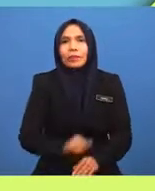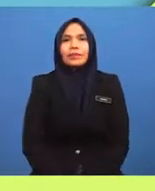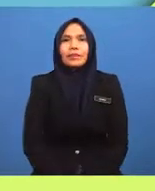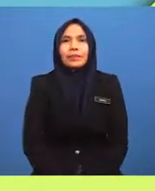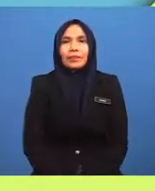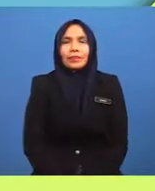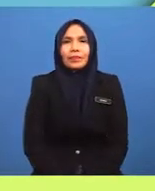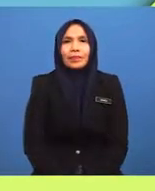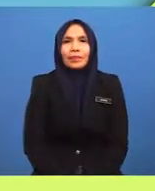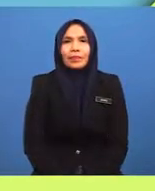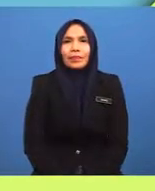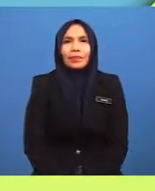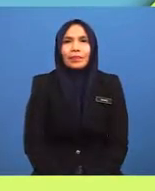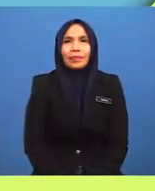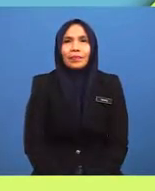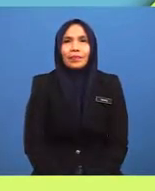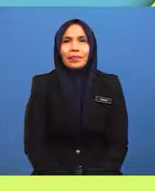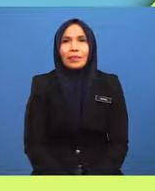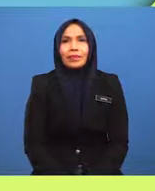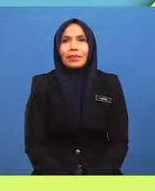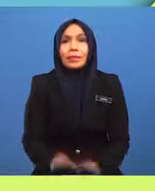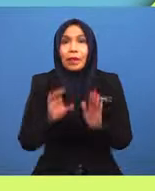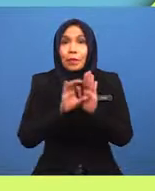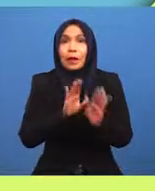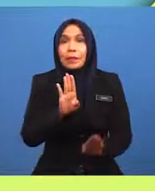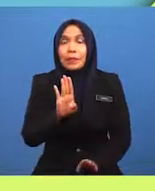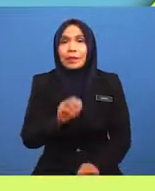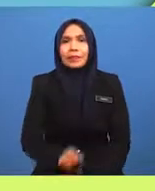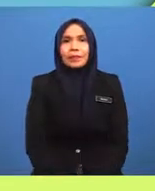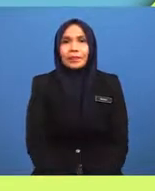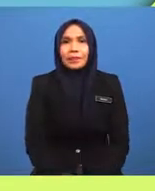Jemput minum, ayah. Wah, bagusnya anak papa.